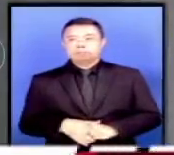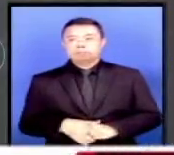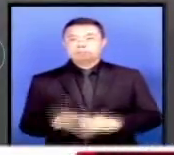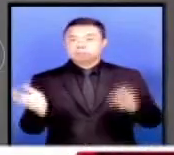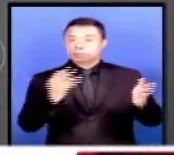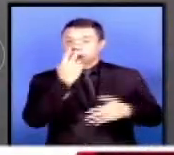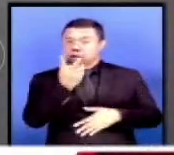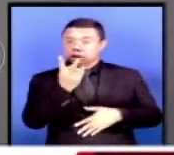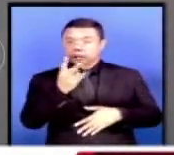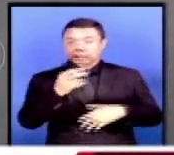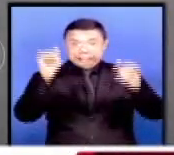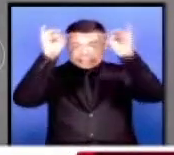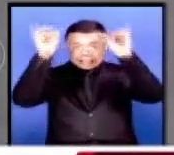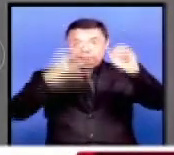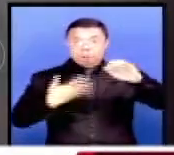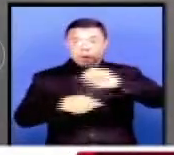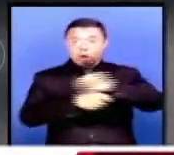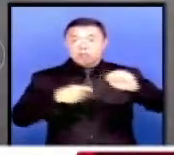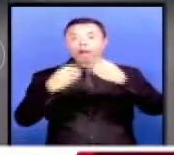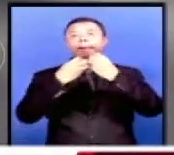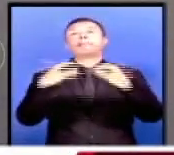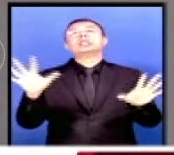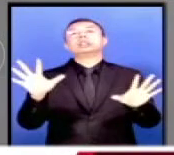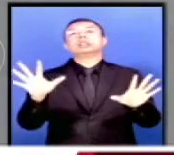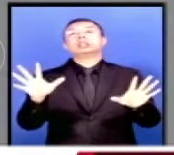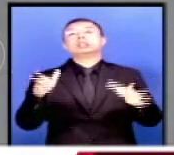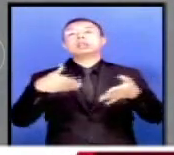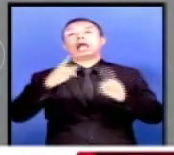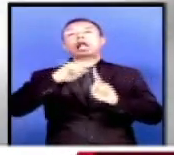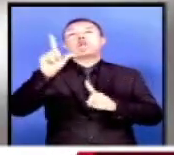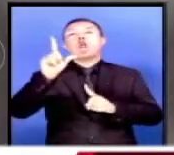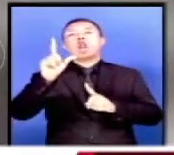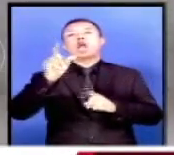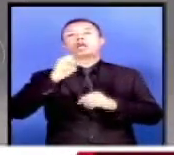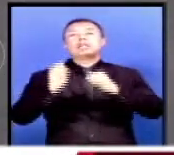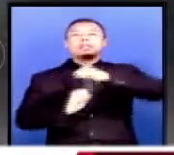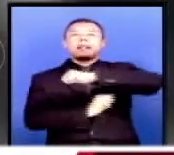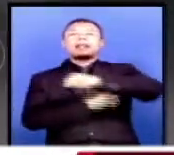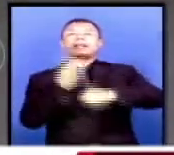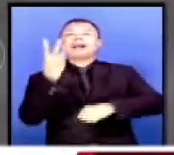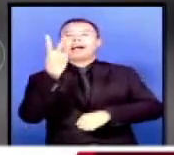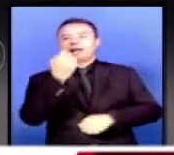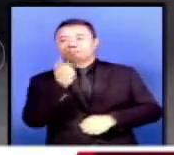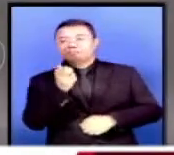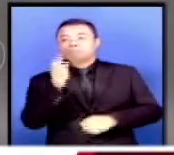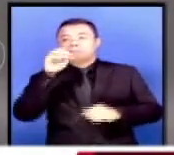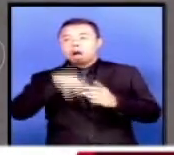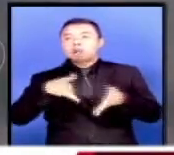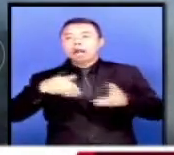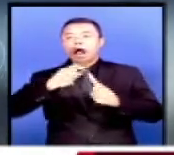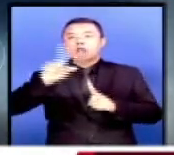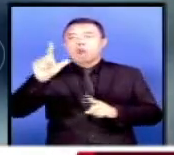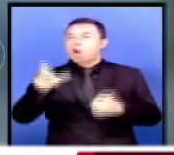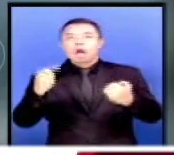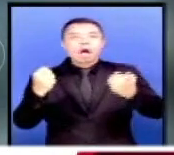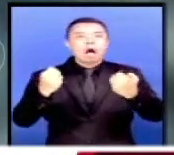Seekor sapi yang akan dipotong lepas dan berlari ke jalan tol jembatan 3 Penjaringan Jakarta Utara. Kehadiran sapi di tengah jalan tol membuat sejumlah